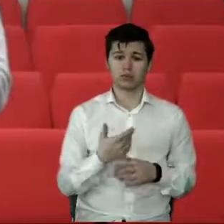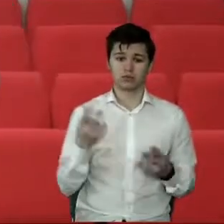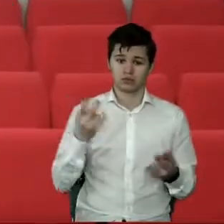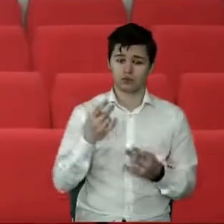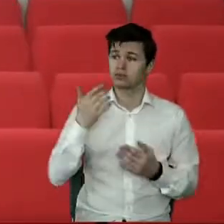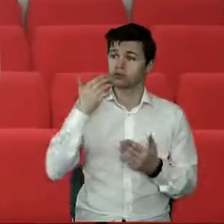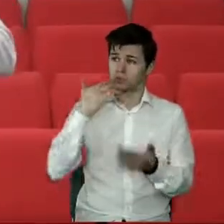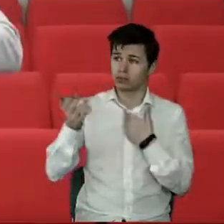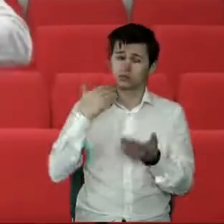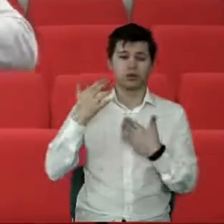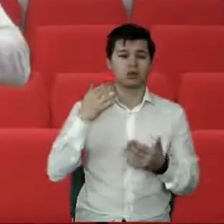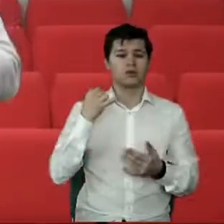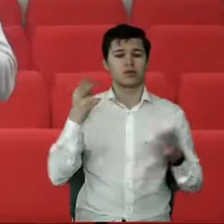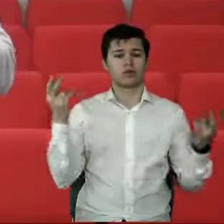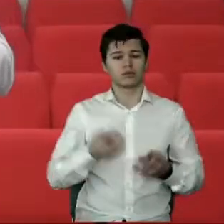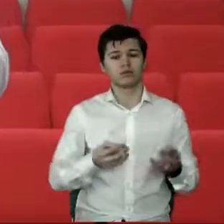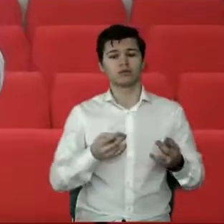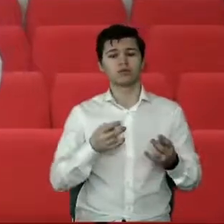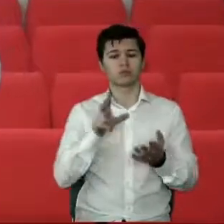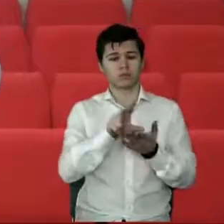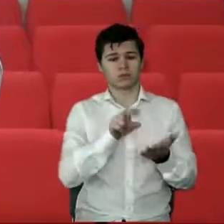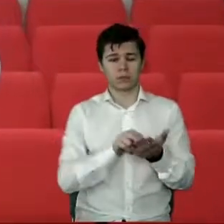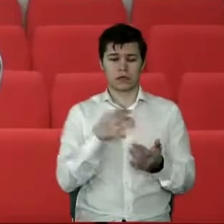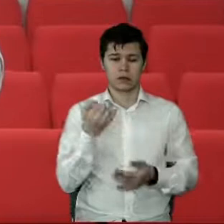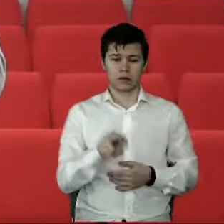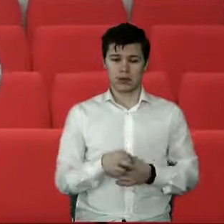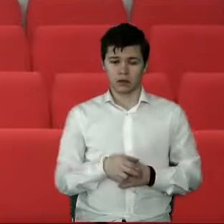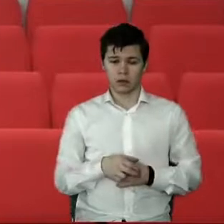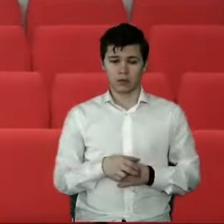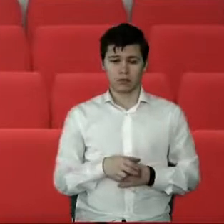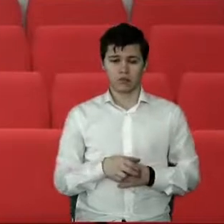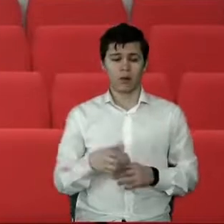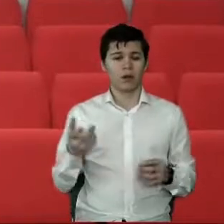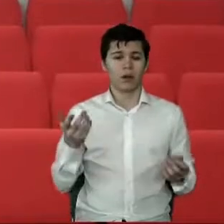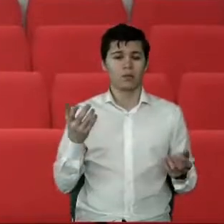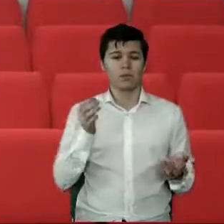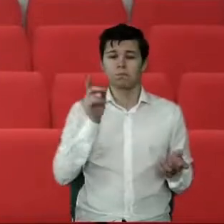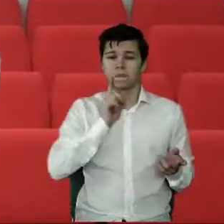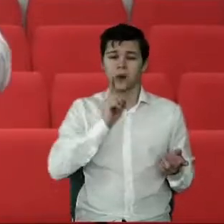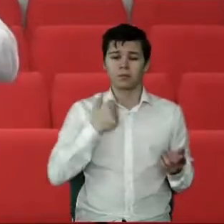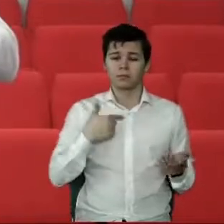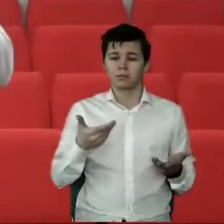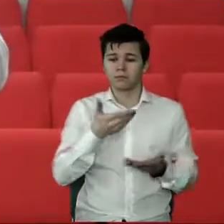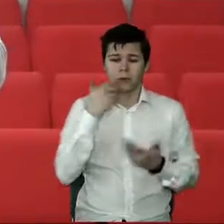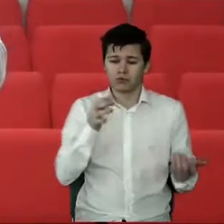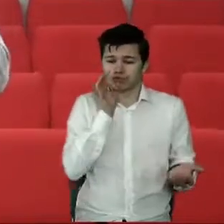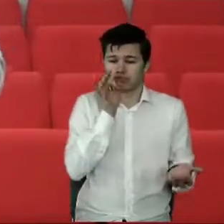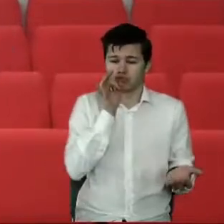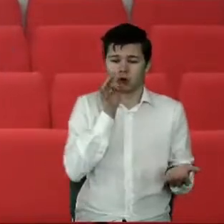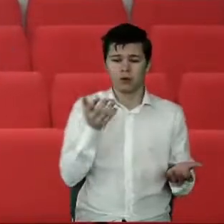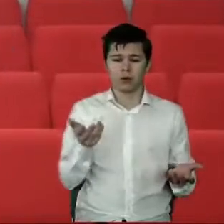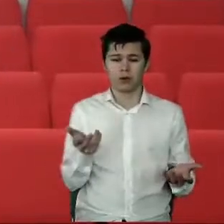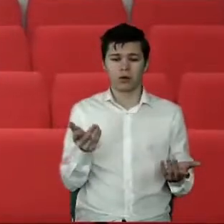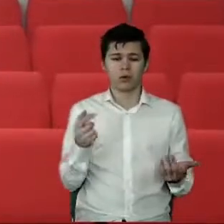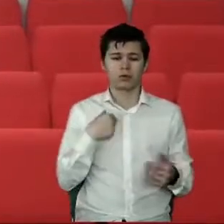этого помазания, если это желание у меня есть, но я еще его не достиг, что же мне делать? И знаете, тут приходит вот эта вот